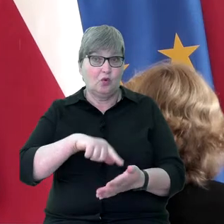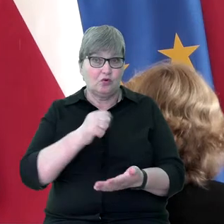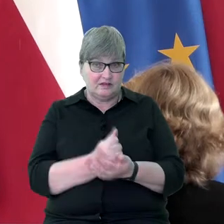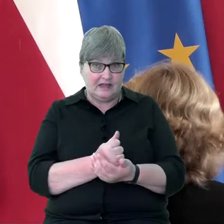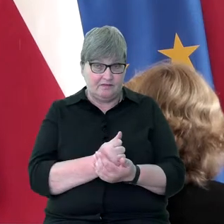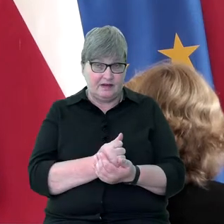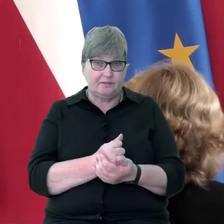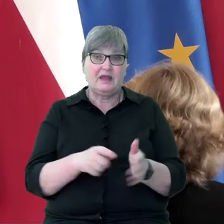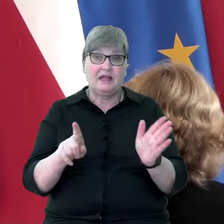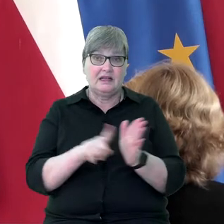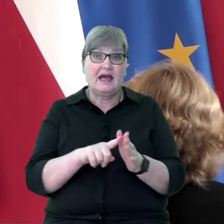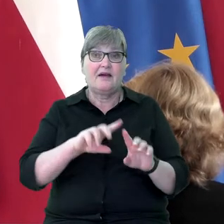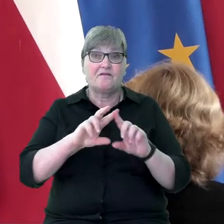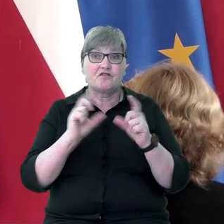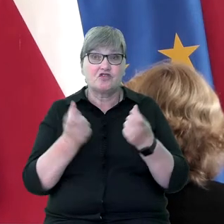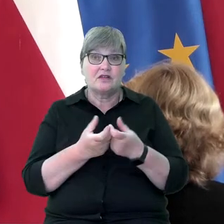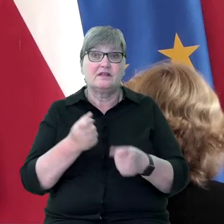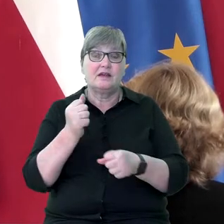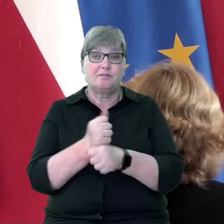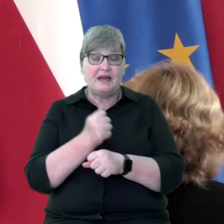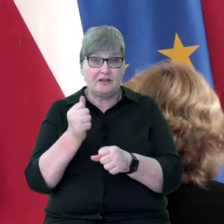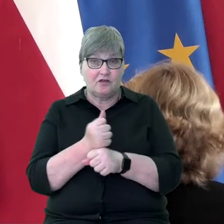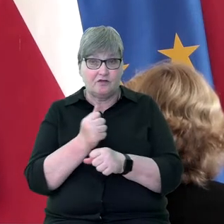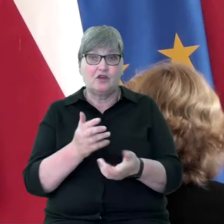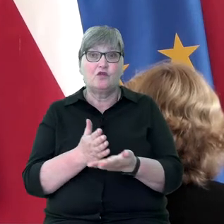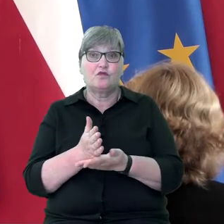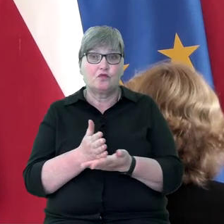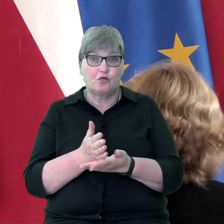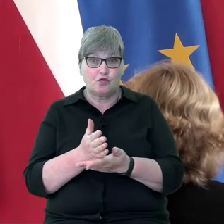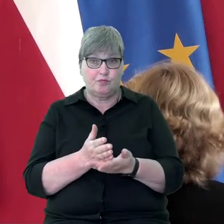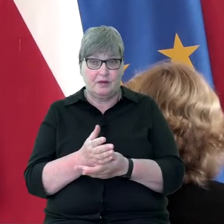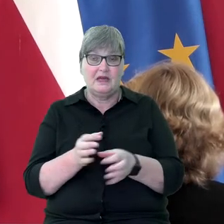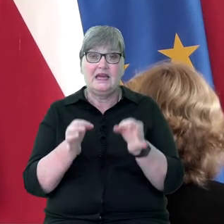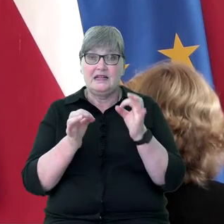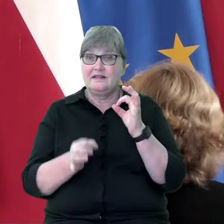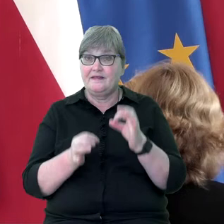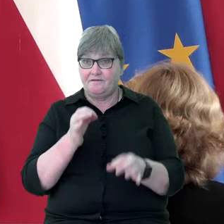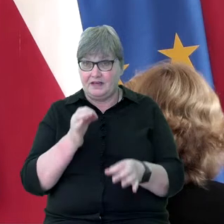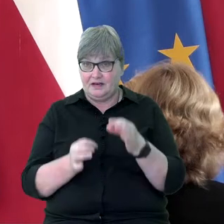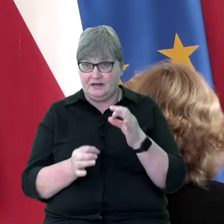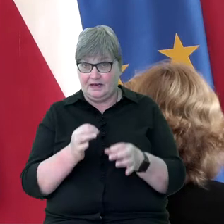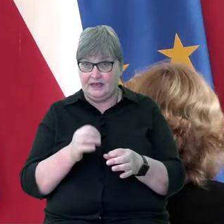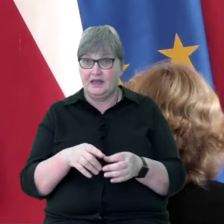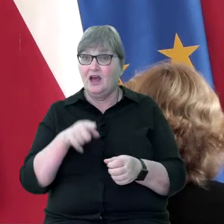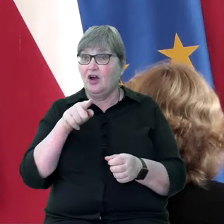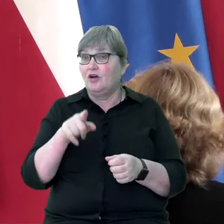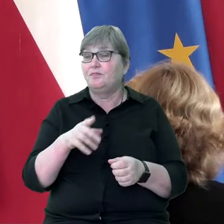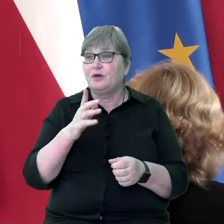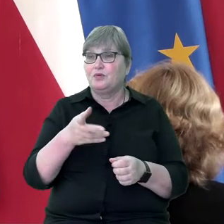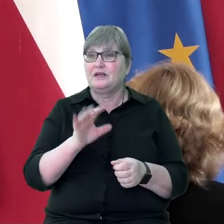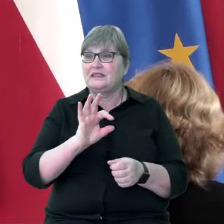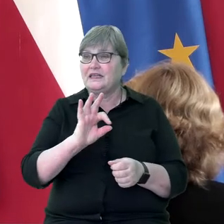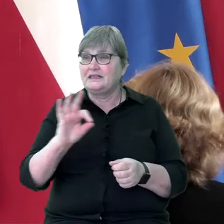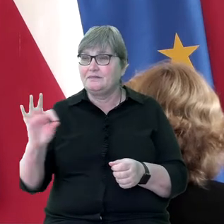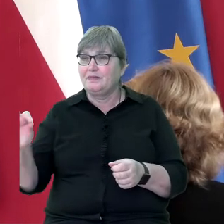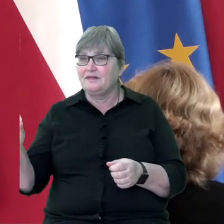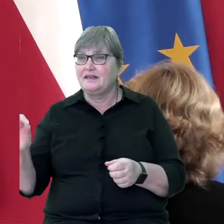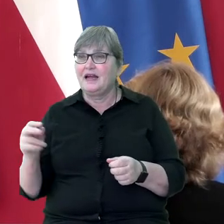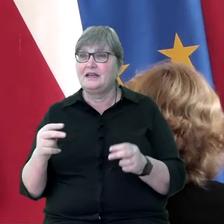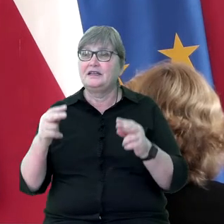Służby Cywilnej. Łączył ich z państwem swoisty stosunek prawny. I tutaj według słów samej